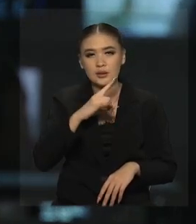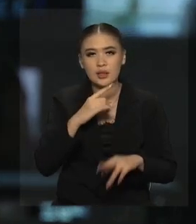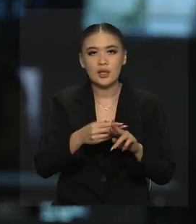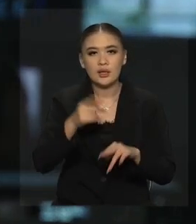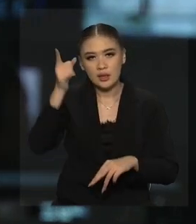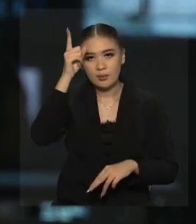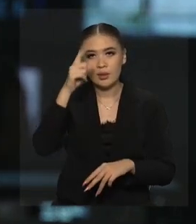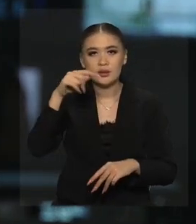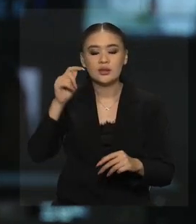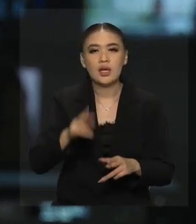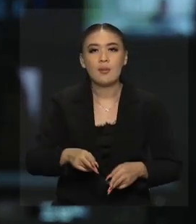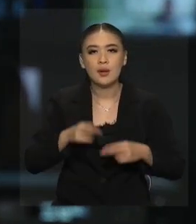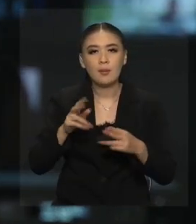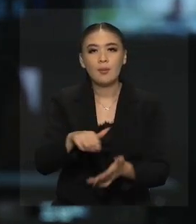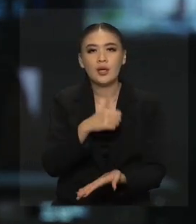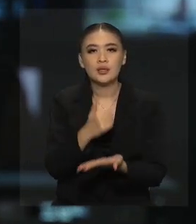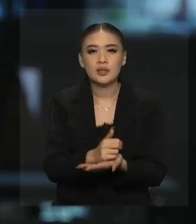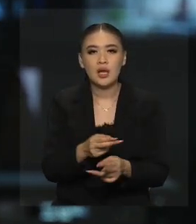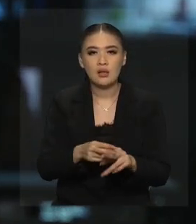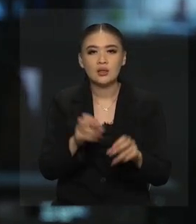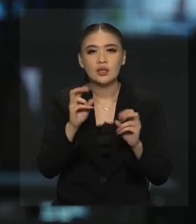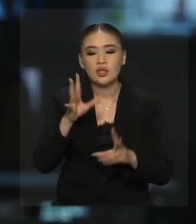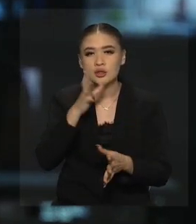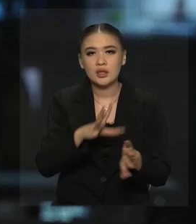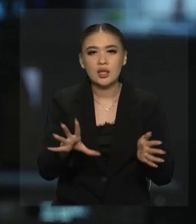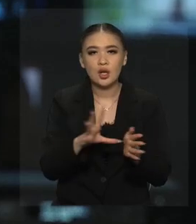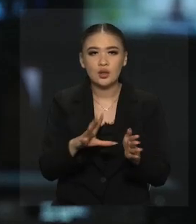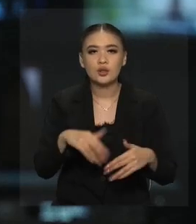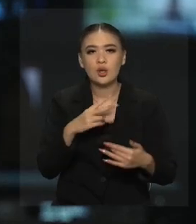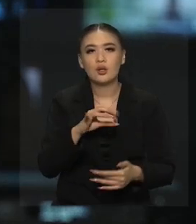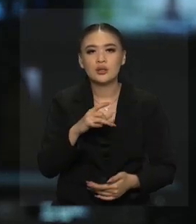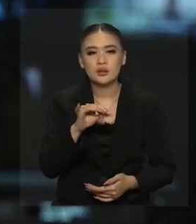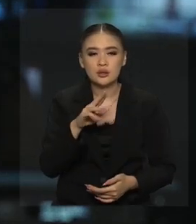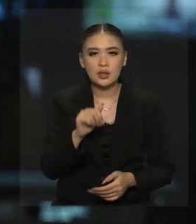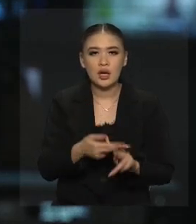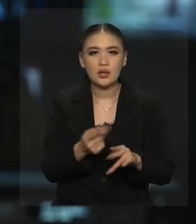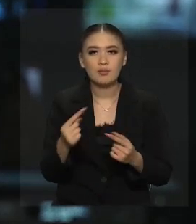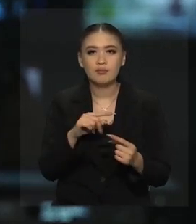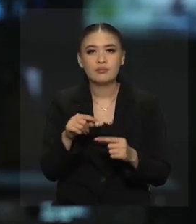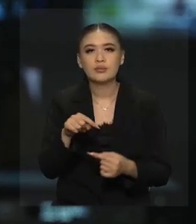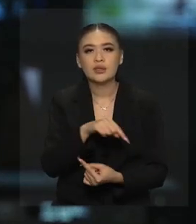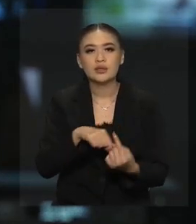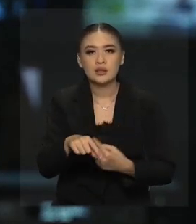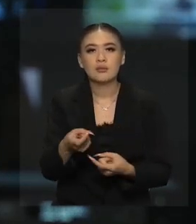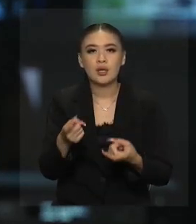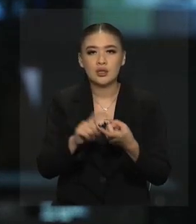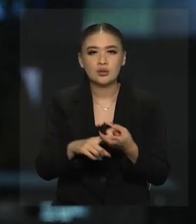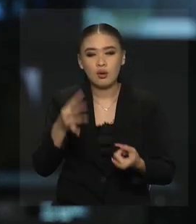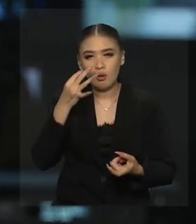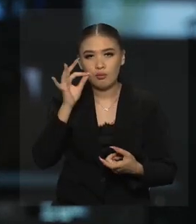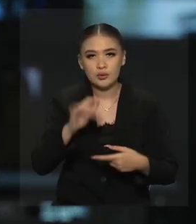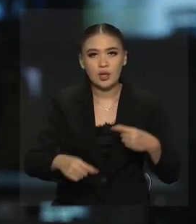келді. Сапардың бас мақсаты төтенше жағдайлар технологиялар мен логистика саласында бизнес байланыстар орнатып тәжірибе